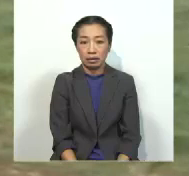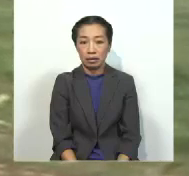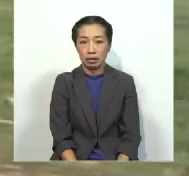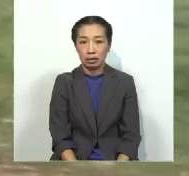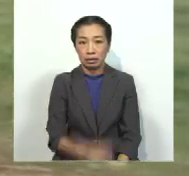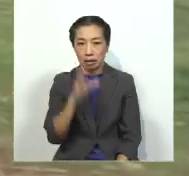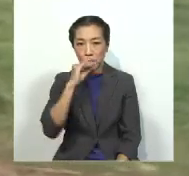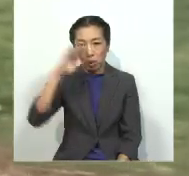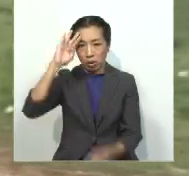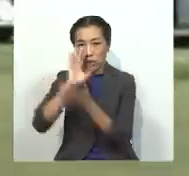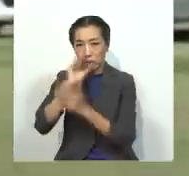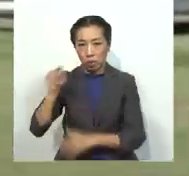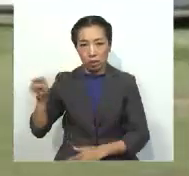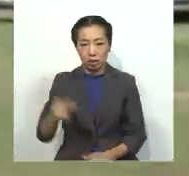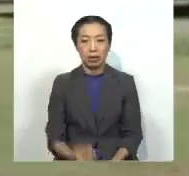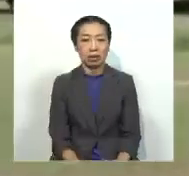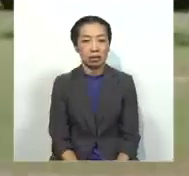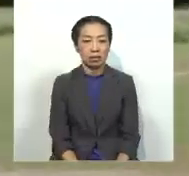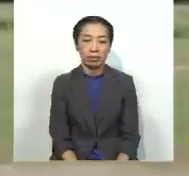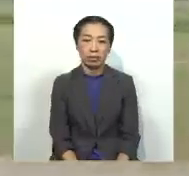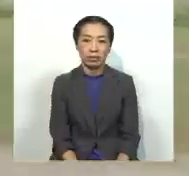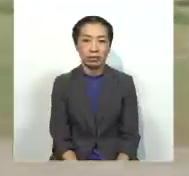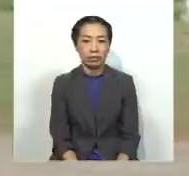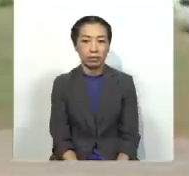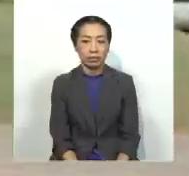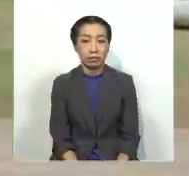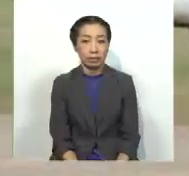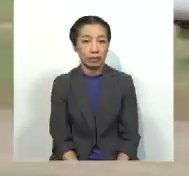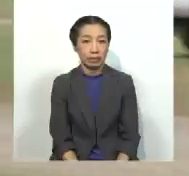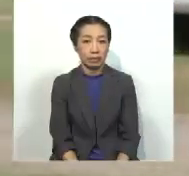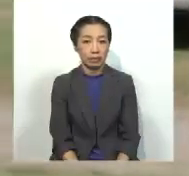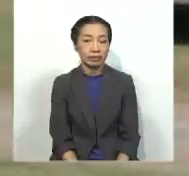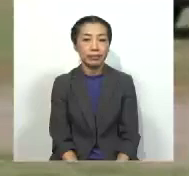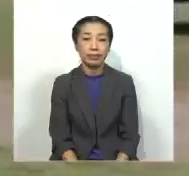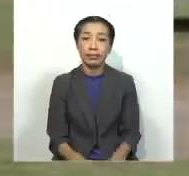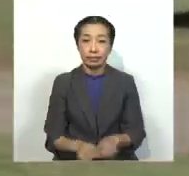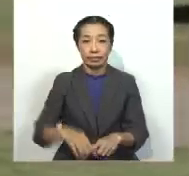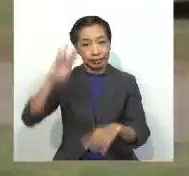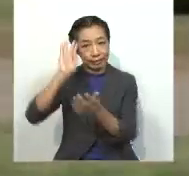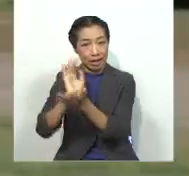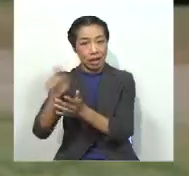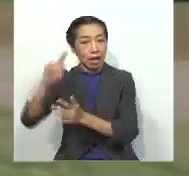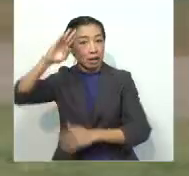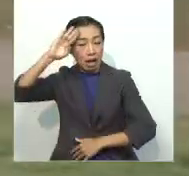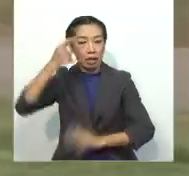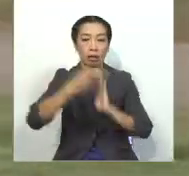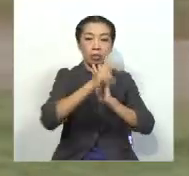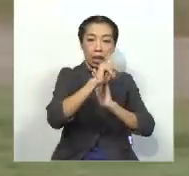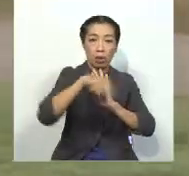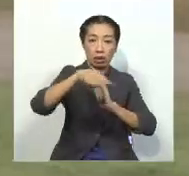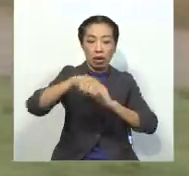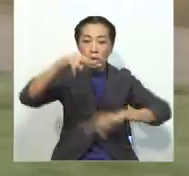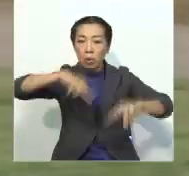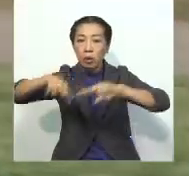างตัวแทน ร่วมนะครับกับฝ่ายทหารรวมทั้งฝ่ายรักษาความปลอดภัยของมหาวิทยาลัยขอนแก่นณหอประชุมการจราจรพิเศษแห่ง